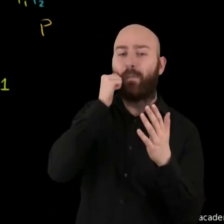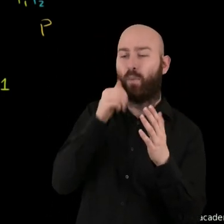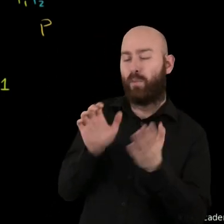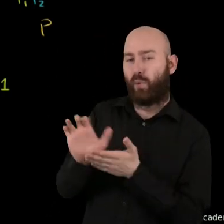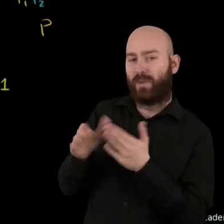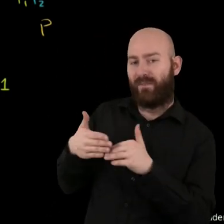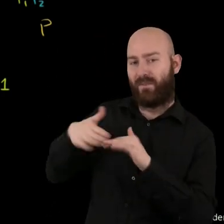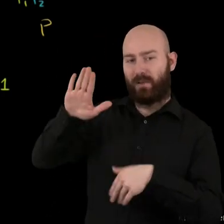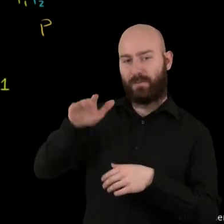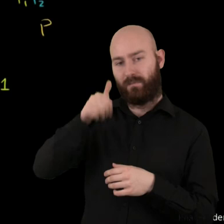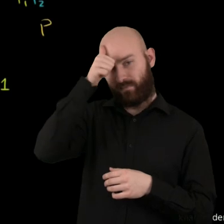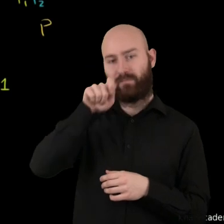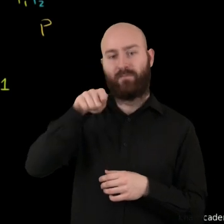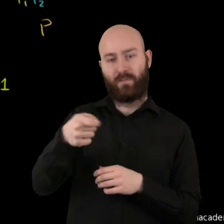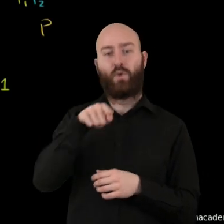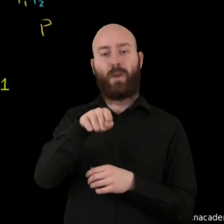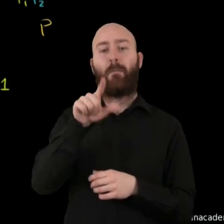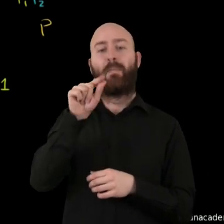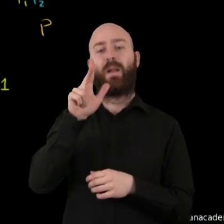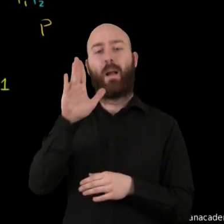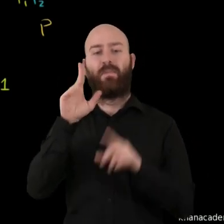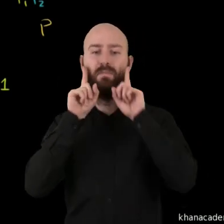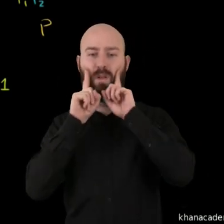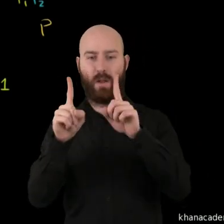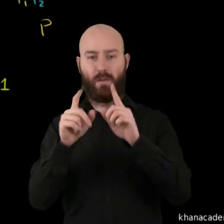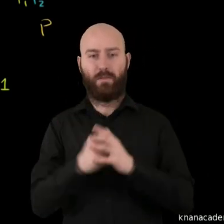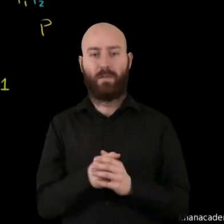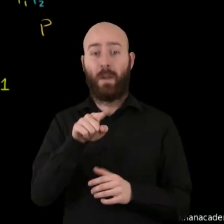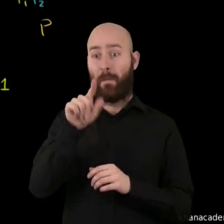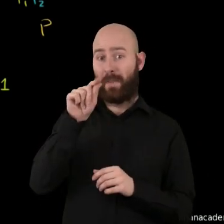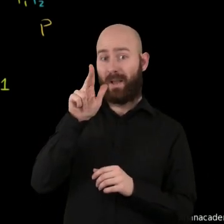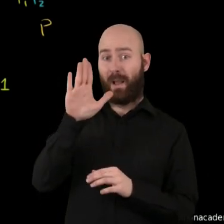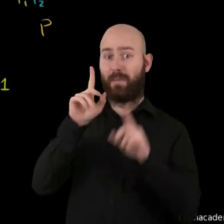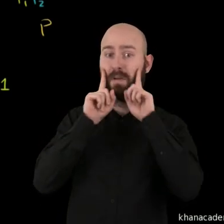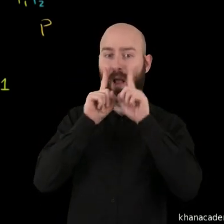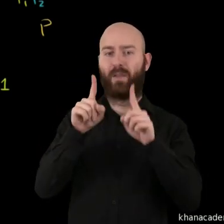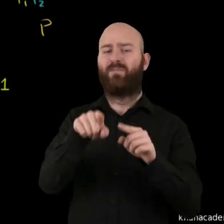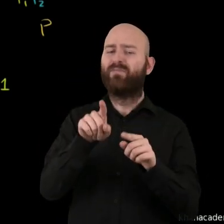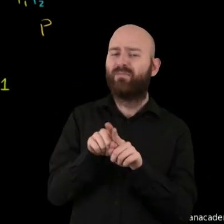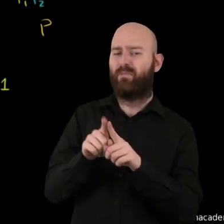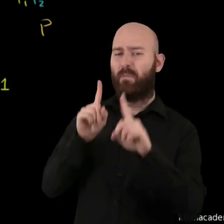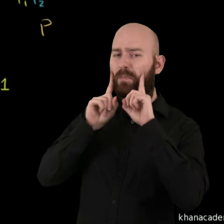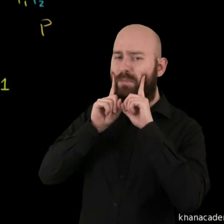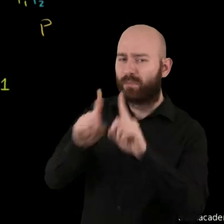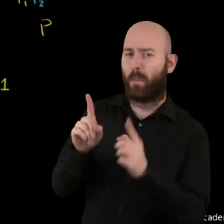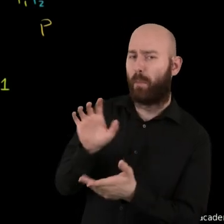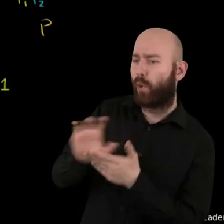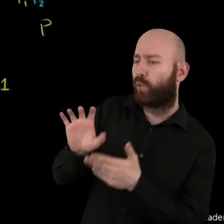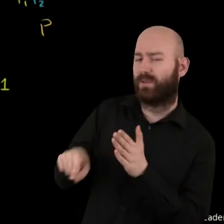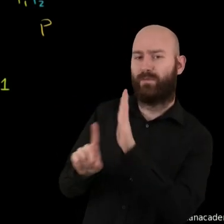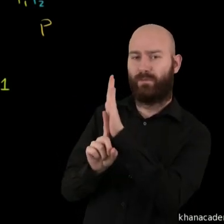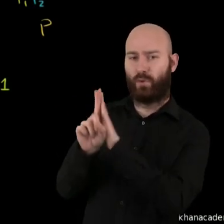Wytworzyliśmy o 9% więcej jabłek. Nazywamy to PKB realnym. PKB